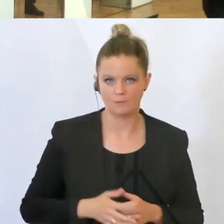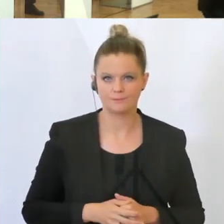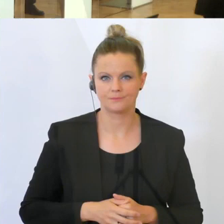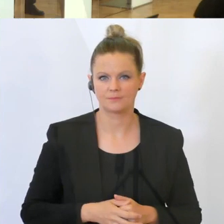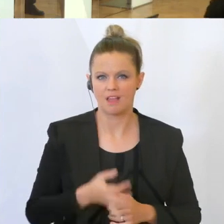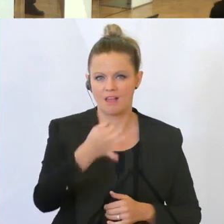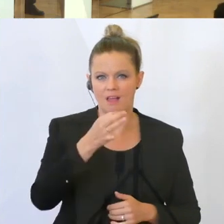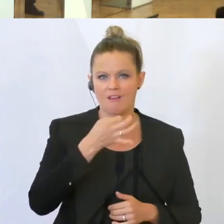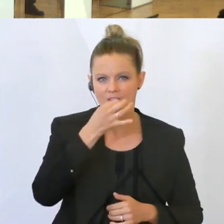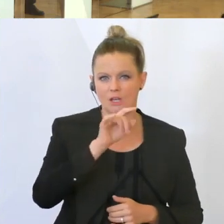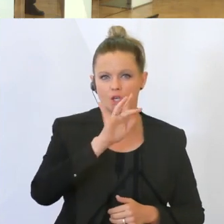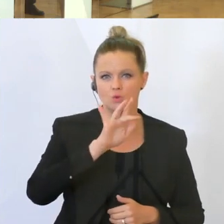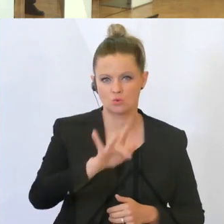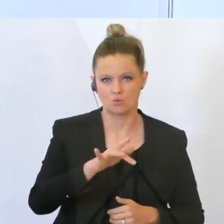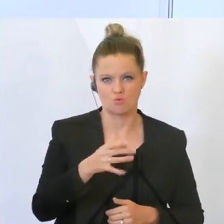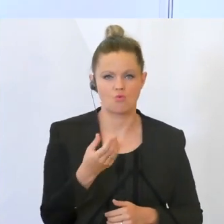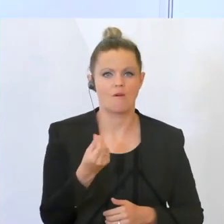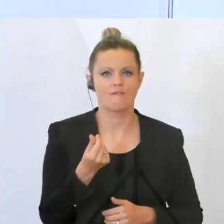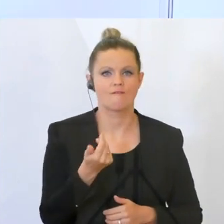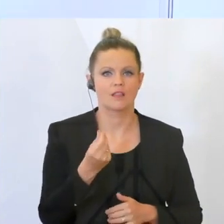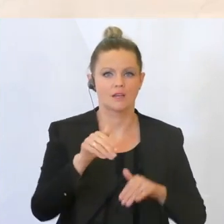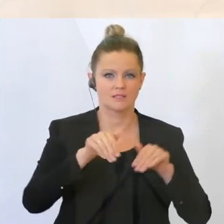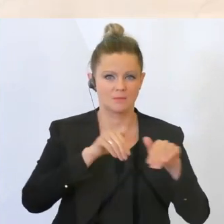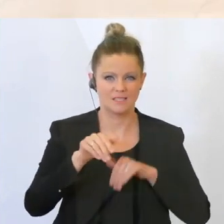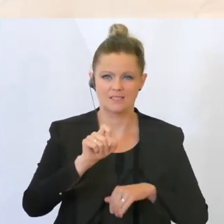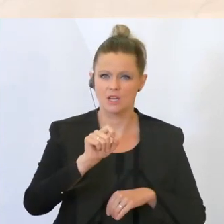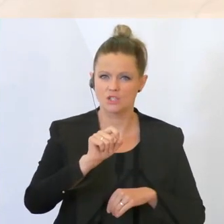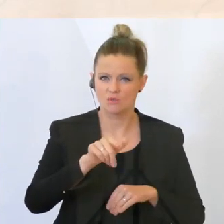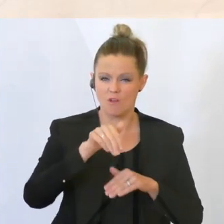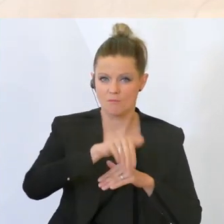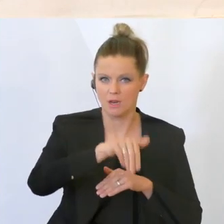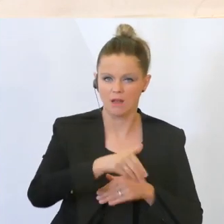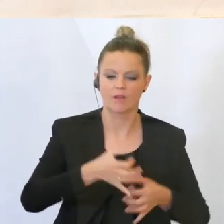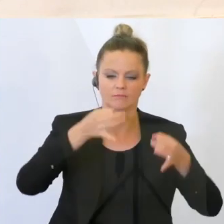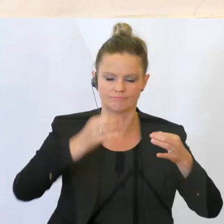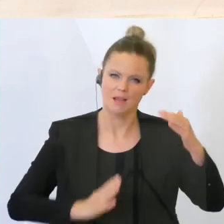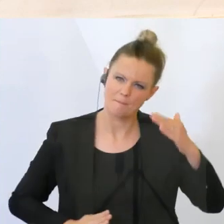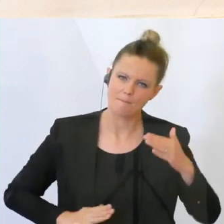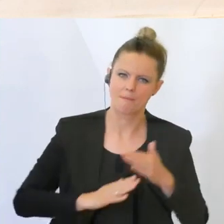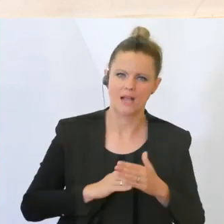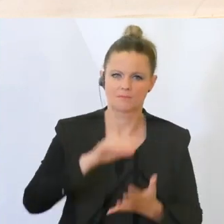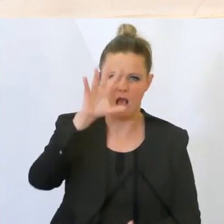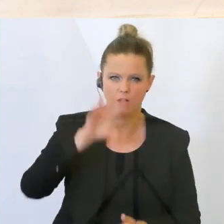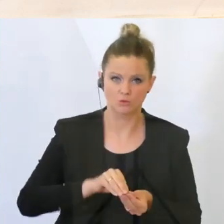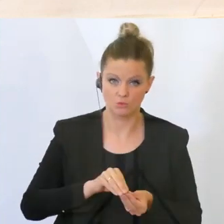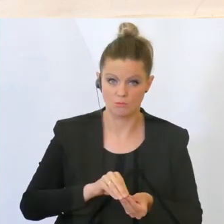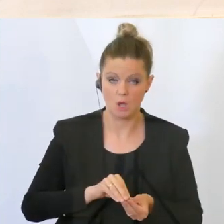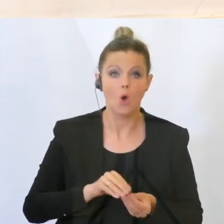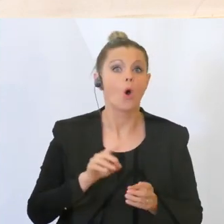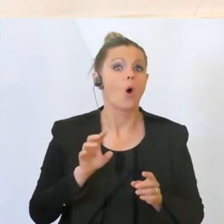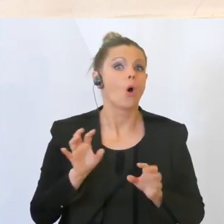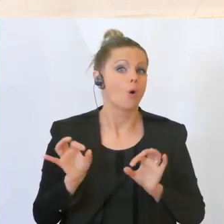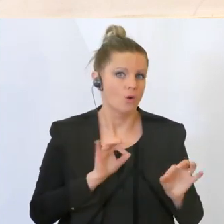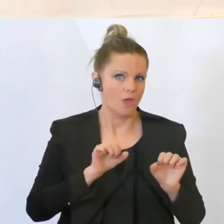Frage an den Finanzminister. Um diese 12 Milliarden, ist das jetzt eine endgültige Maximalsumme, oder könnte das theoretisch